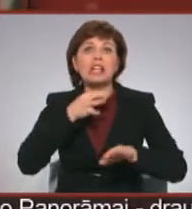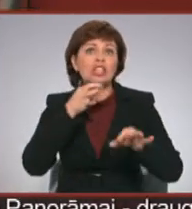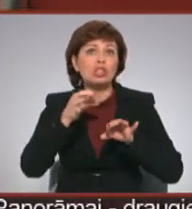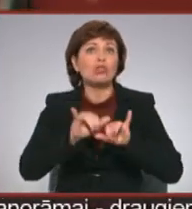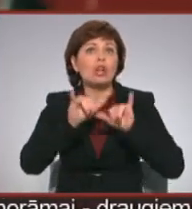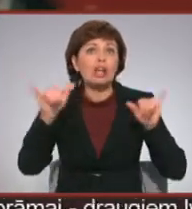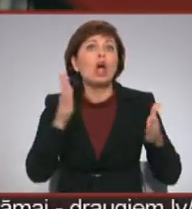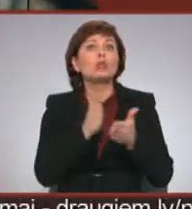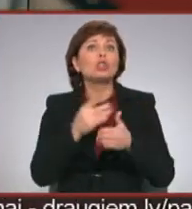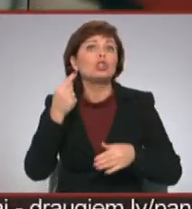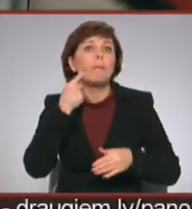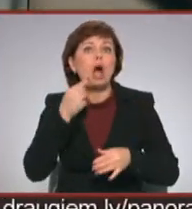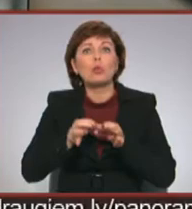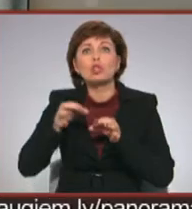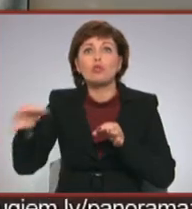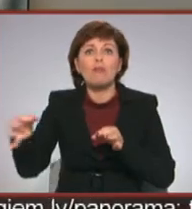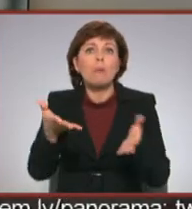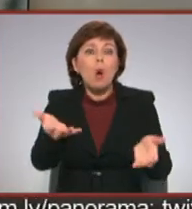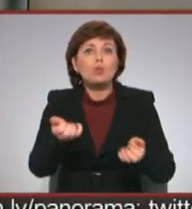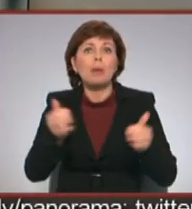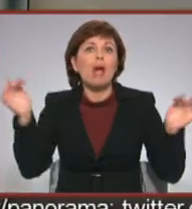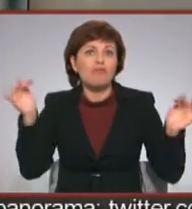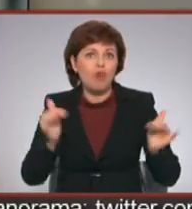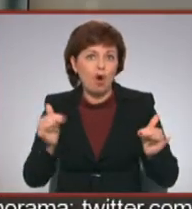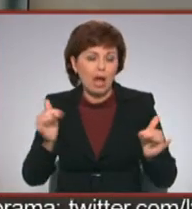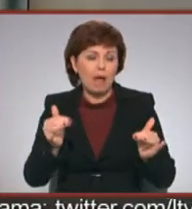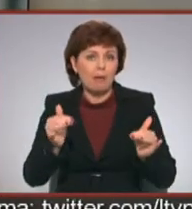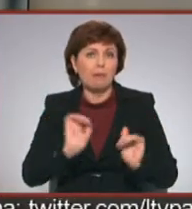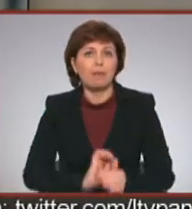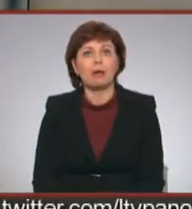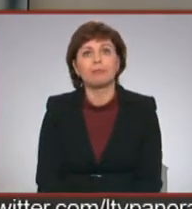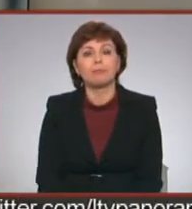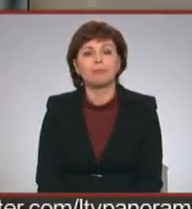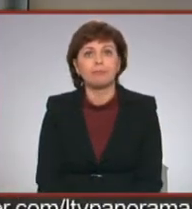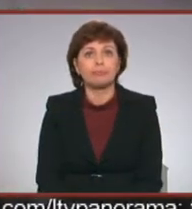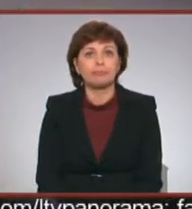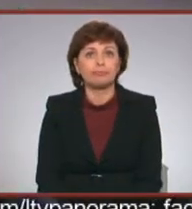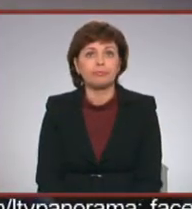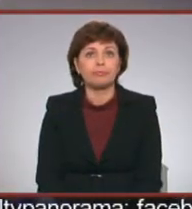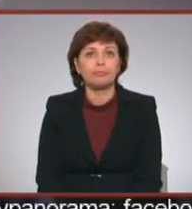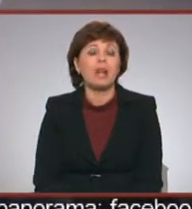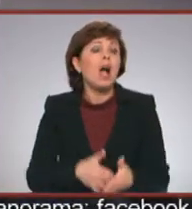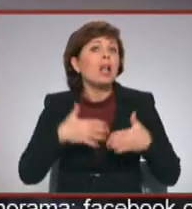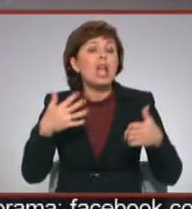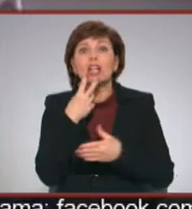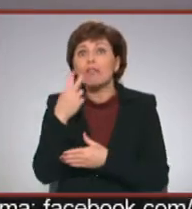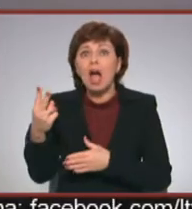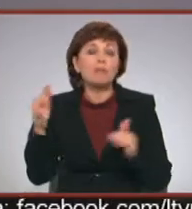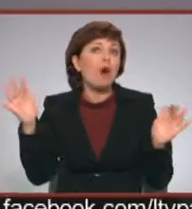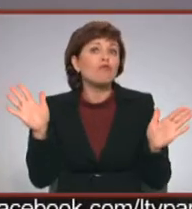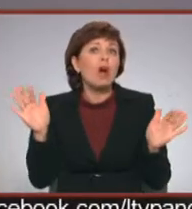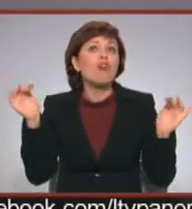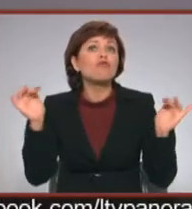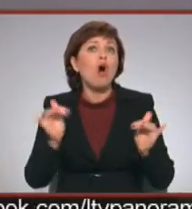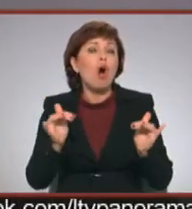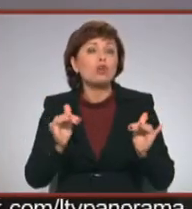notikušajā Madonas novada uzņēmēja fórumā. Plašāk par to mūsu kolēģi no Vidzemes televīzijas. Liela vērība fóruma gaitā tika